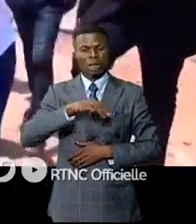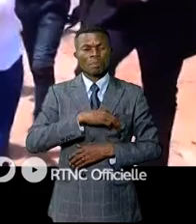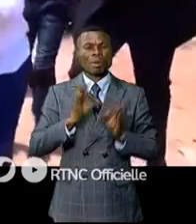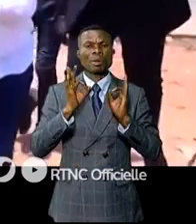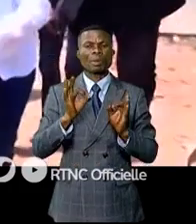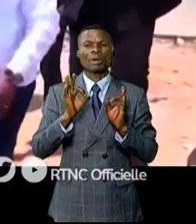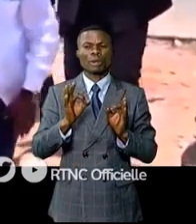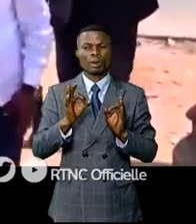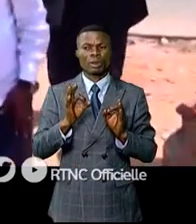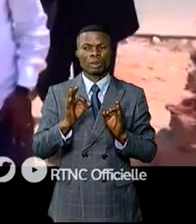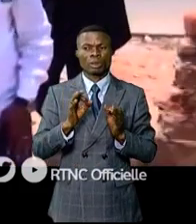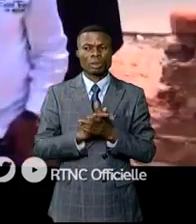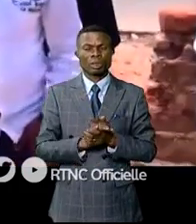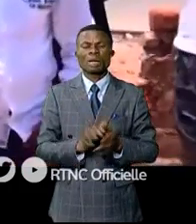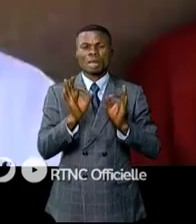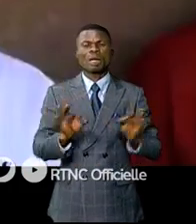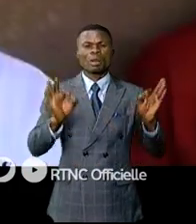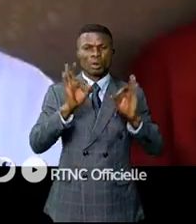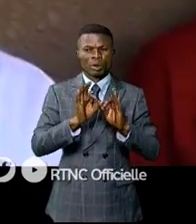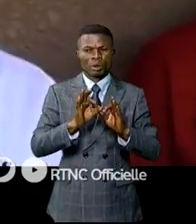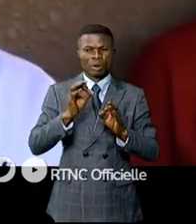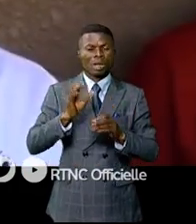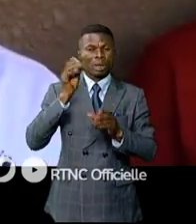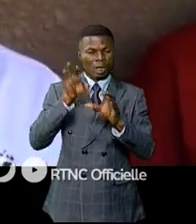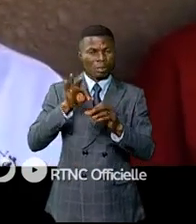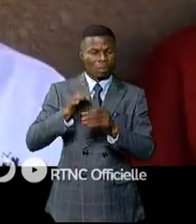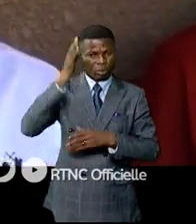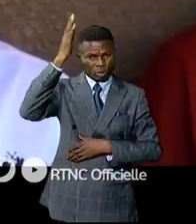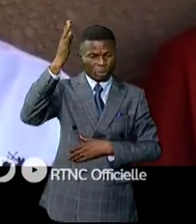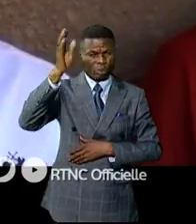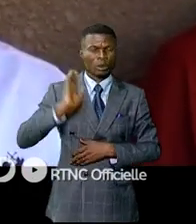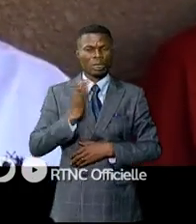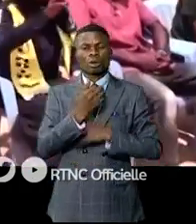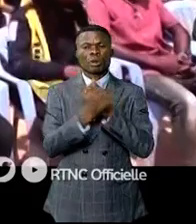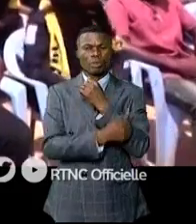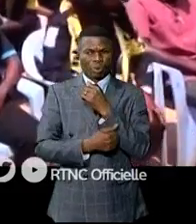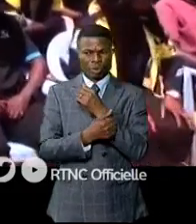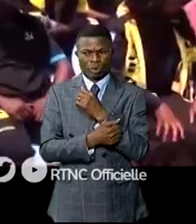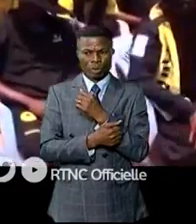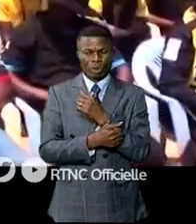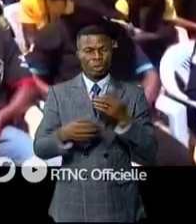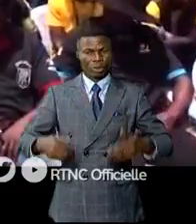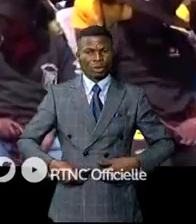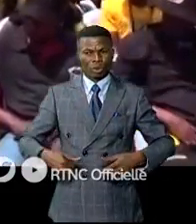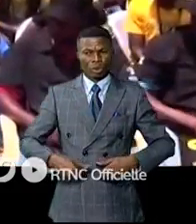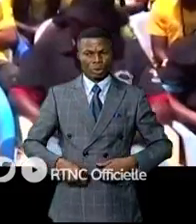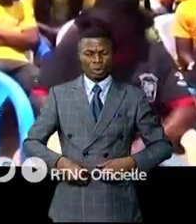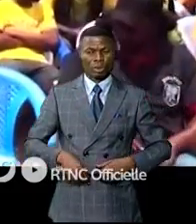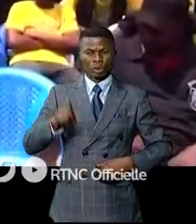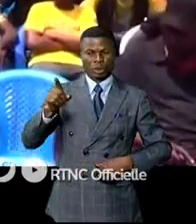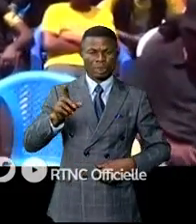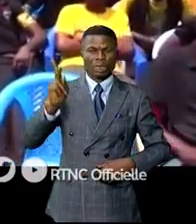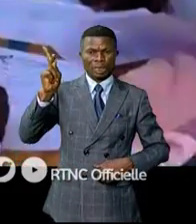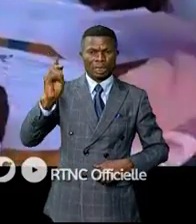Mouta, pion très important pour les prochaines élections en République démocratique du Congo. Ce jeune de Kipushi est